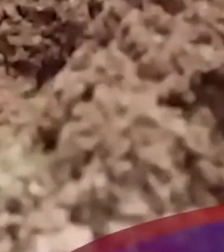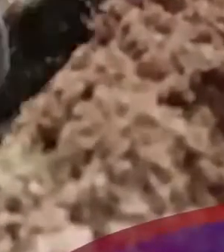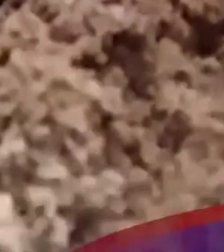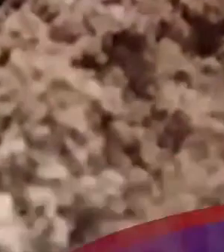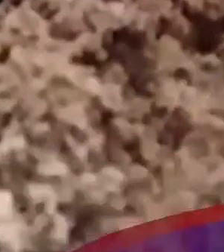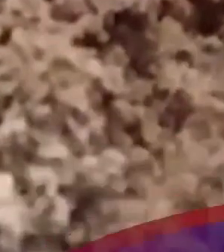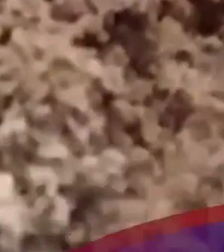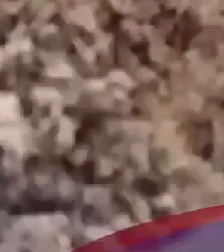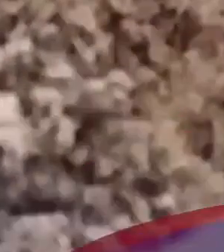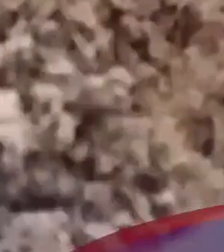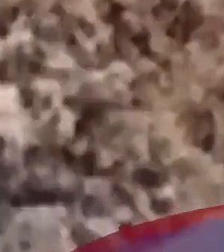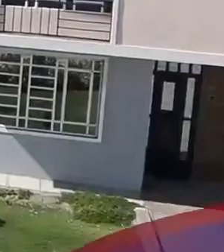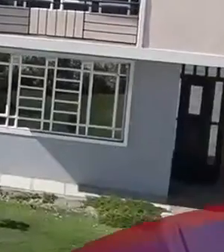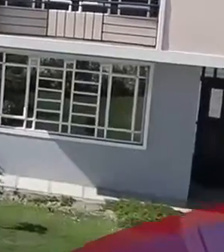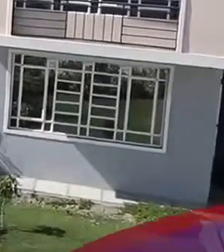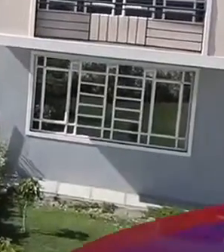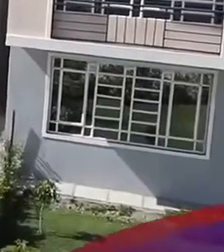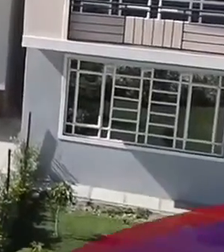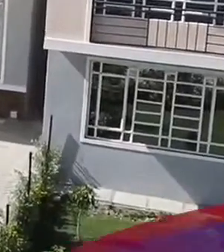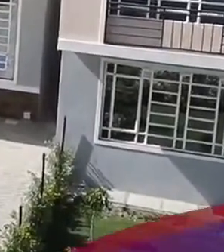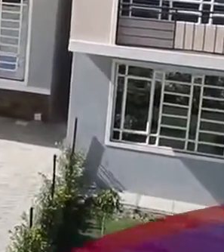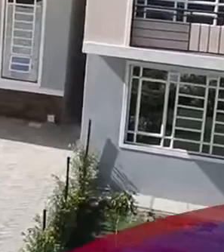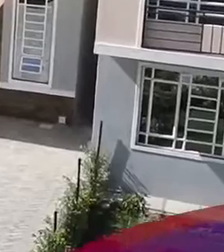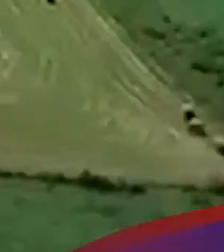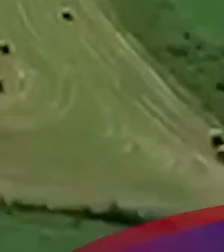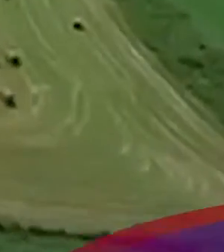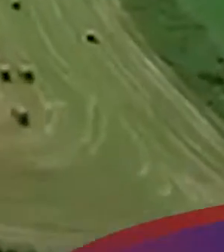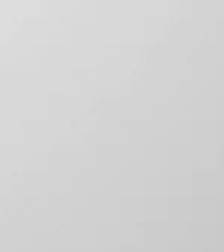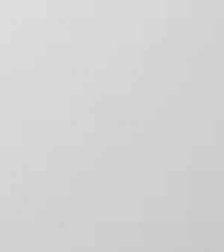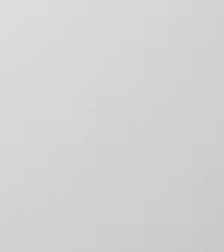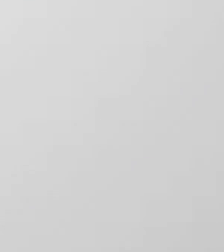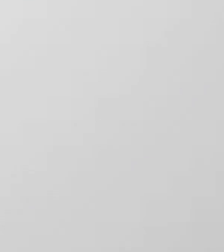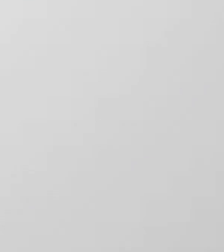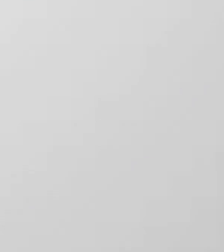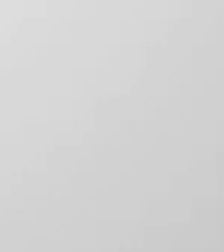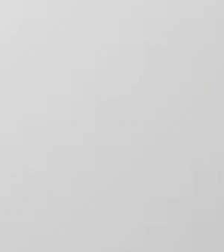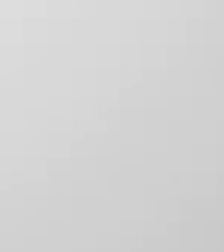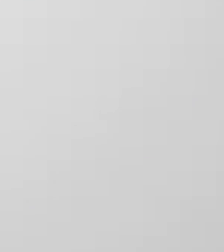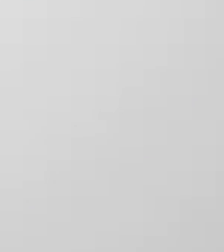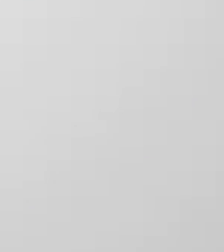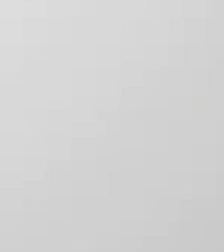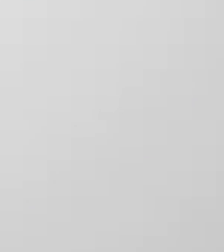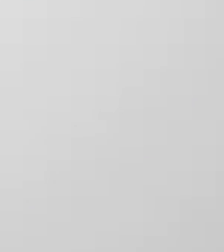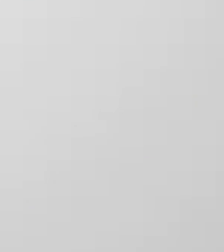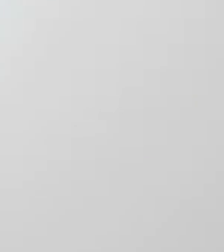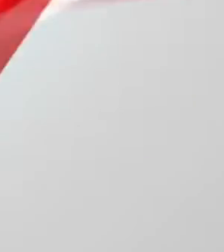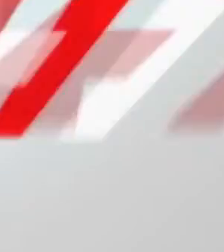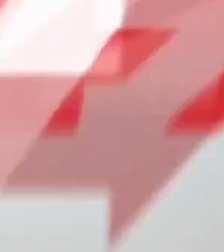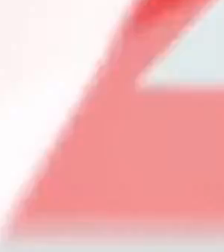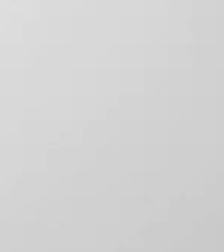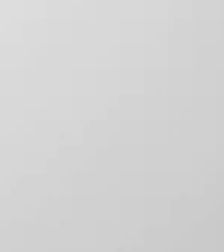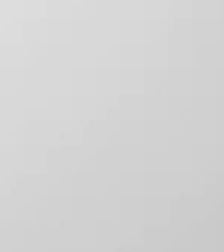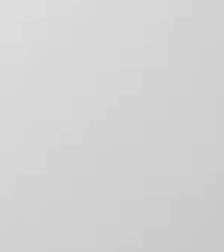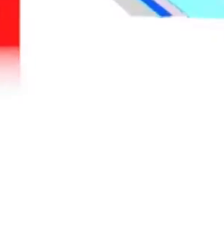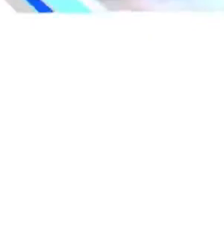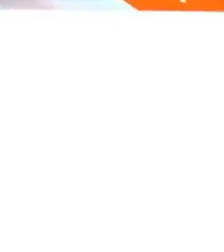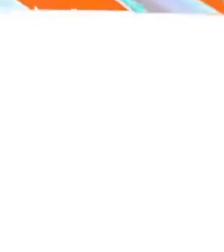where the house is going to be laid down. We talk homes, Home of Untold Stories.